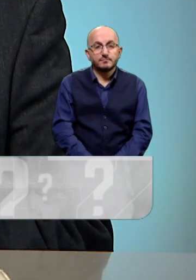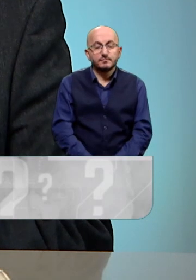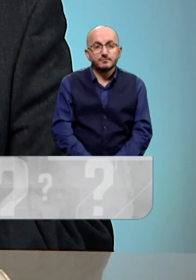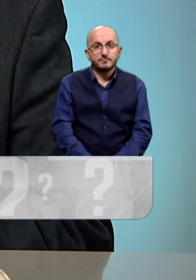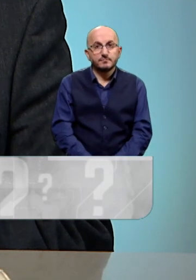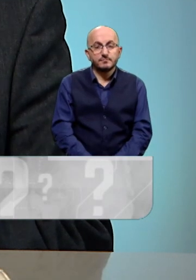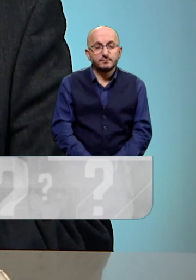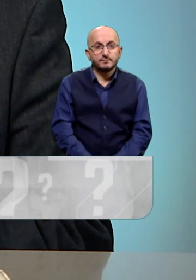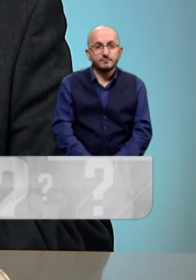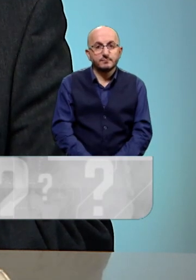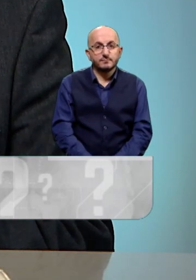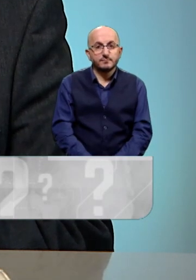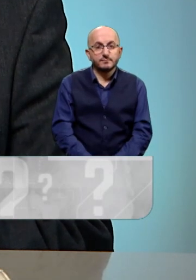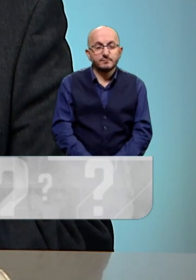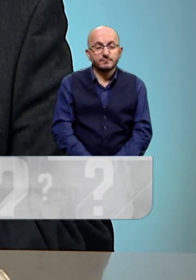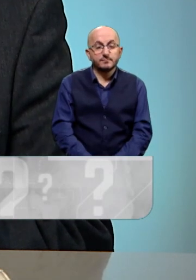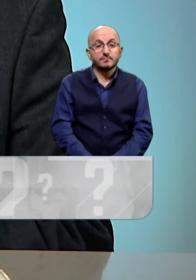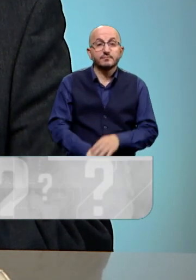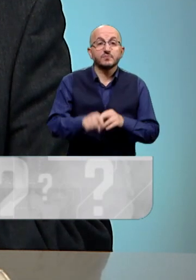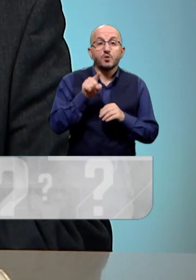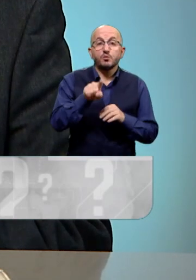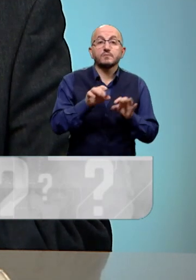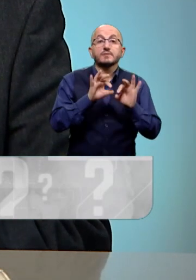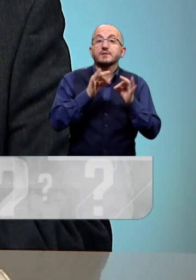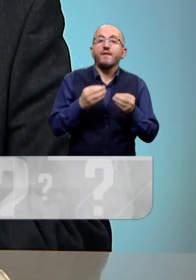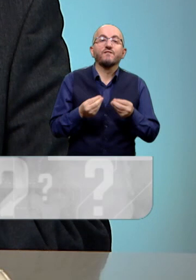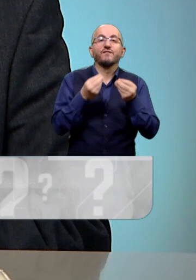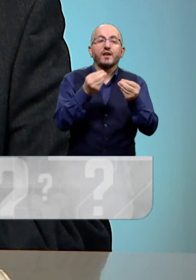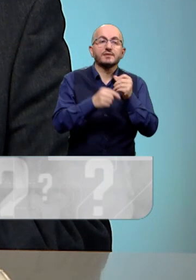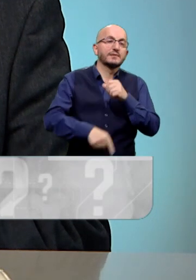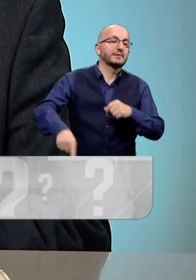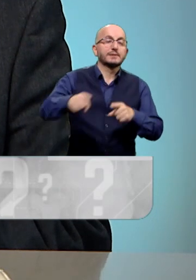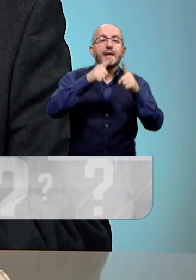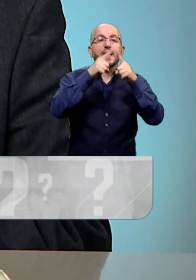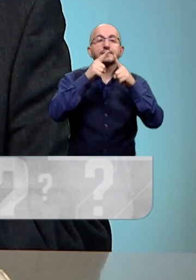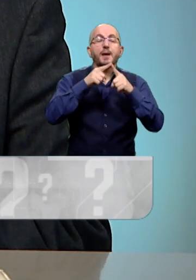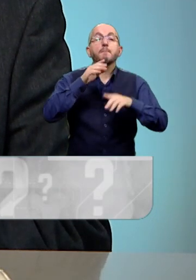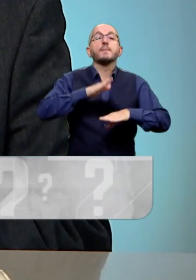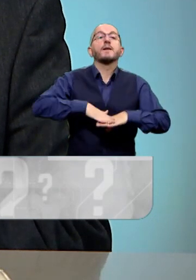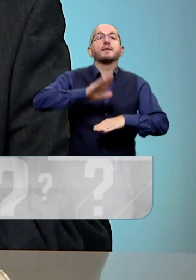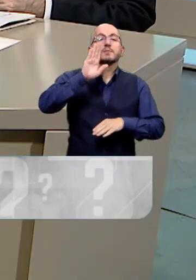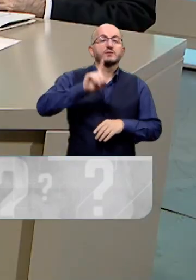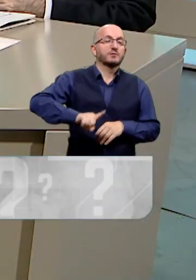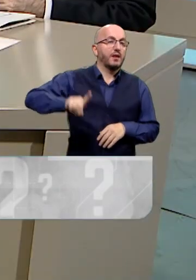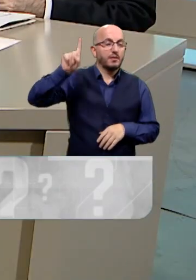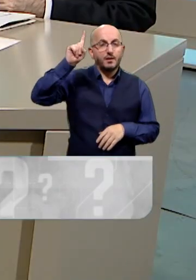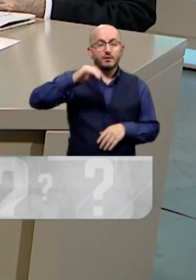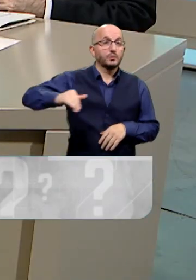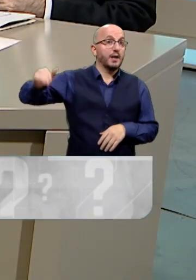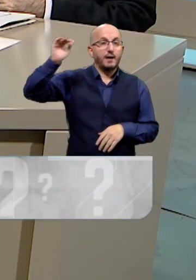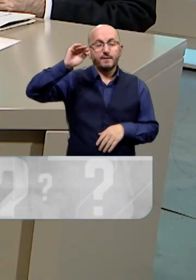اَجْرَهُمْ بِغَيْرِ حِسَابِ der. Ona ne vereceğimizi siz hesap bile edemezsiniz diyor Cenab-ı Hak. O